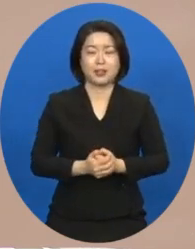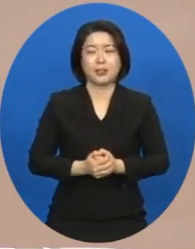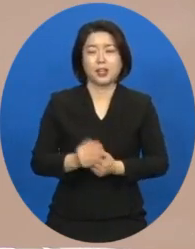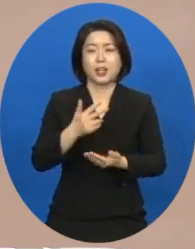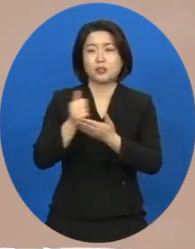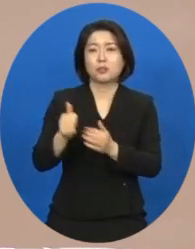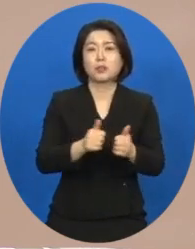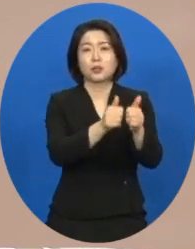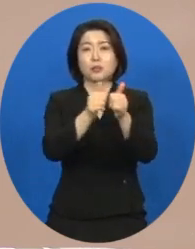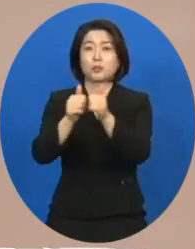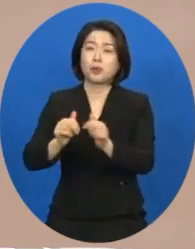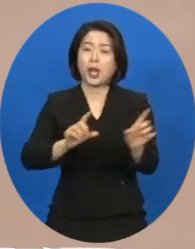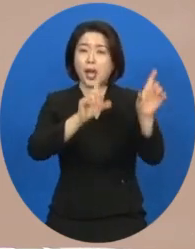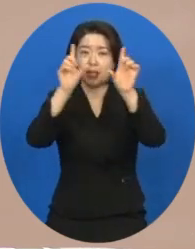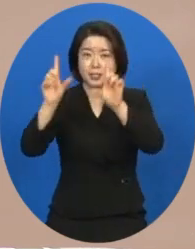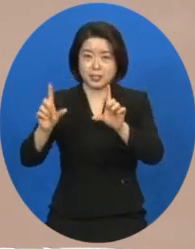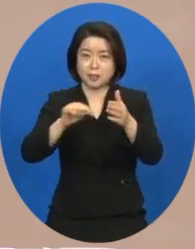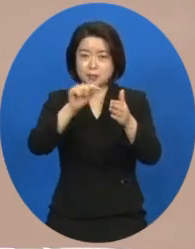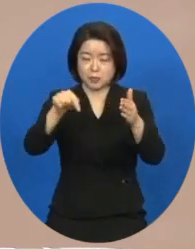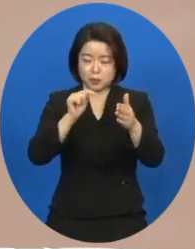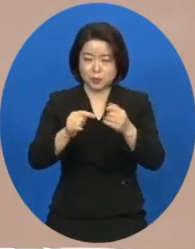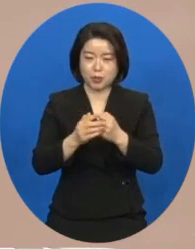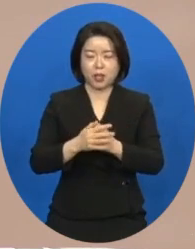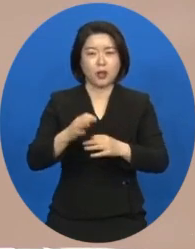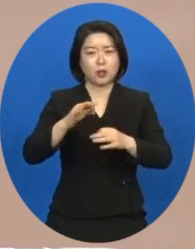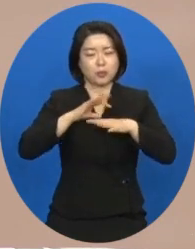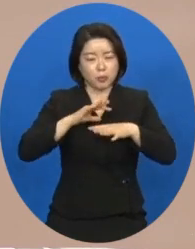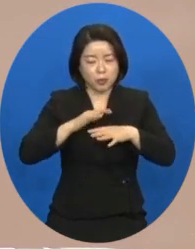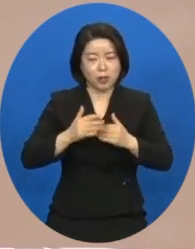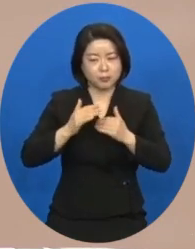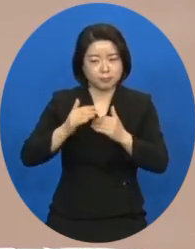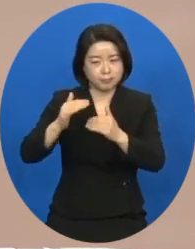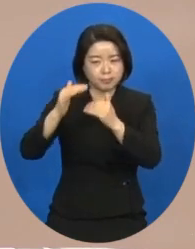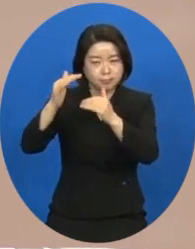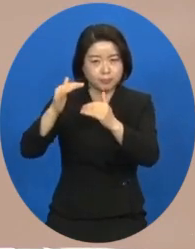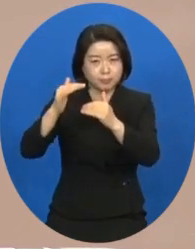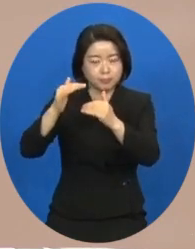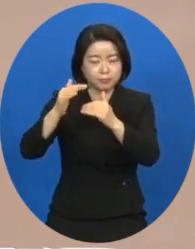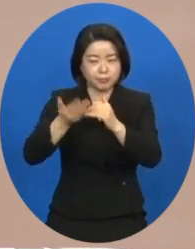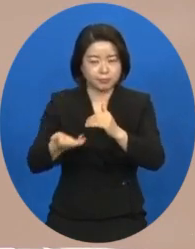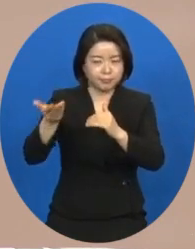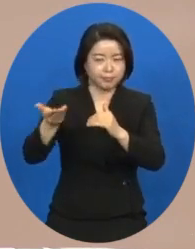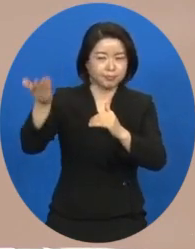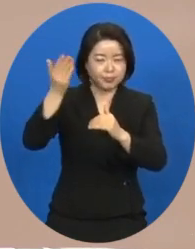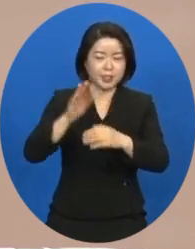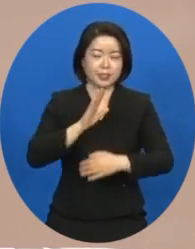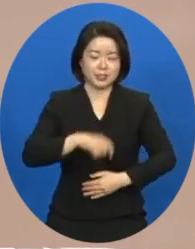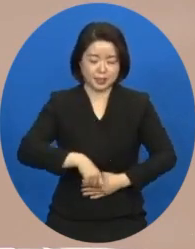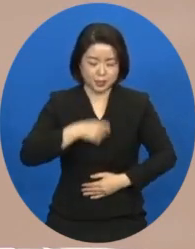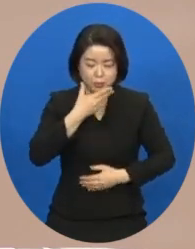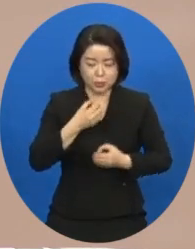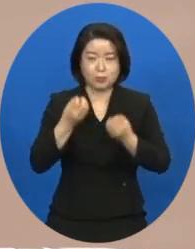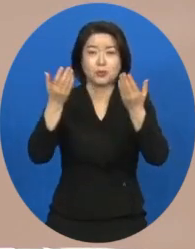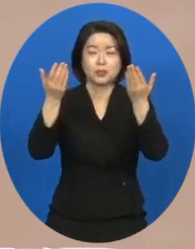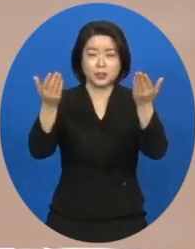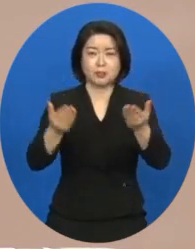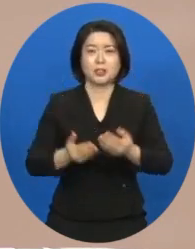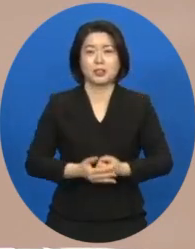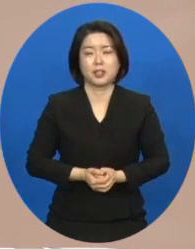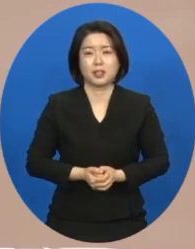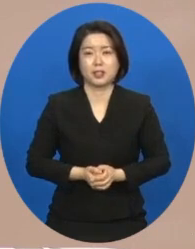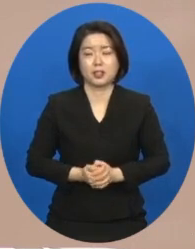동행하는 삶에 놀라운 진전이 있기를 진심으로 축복합니다. 근데 주님은 우리